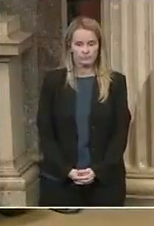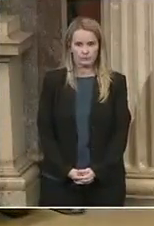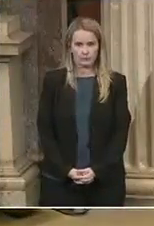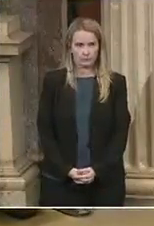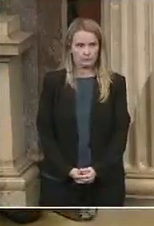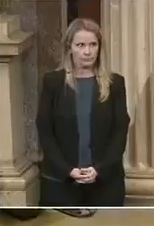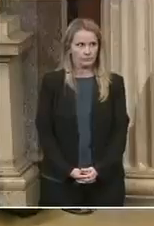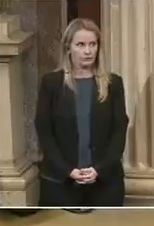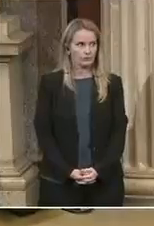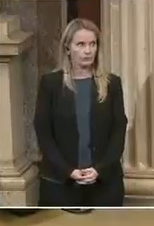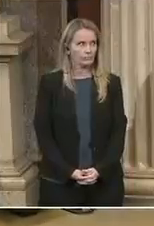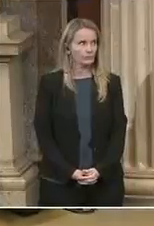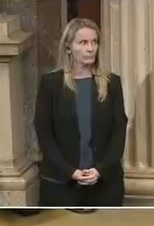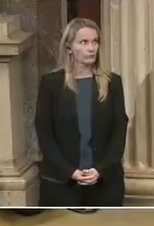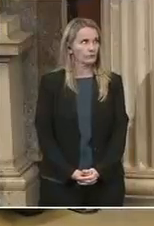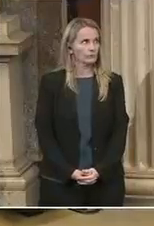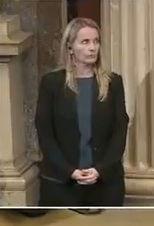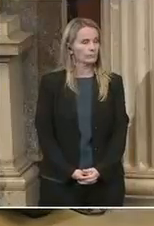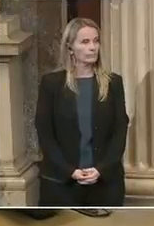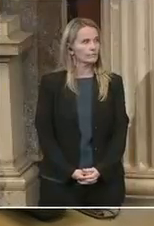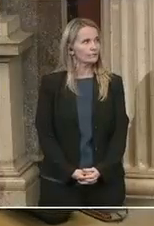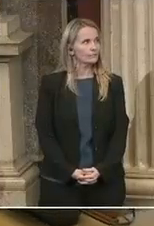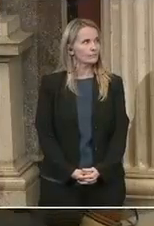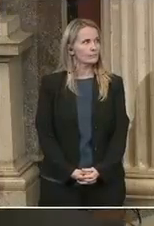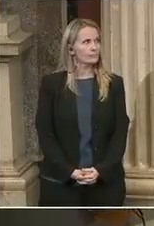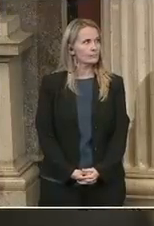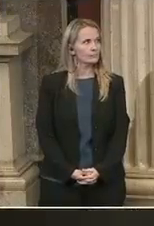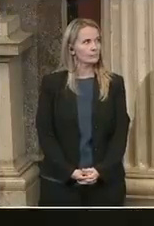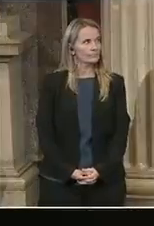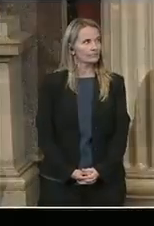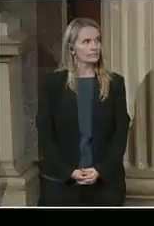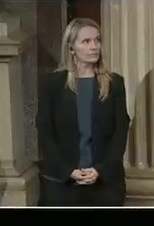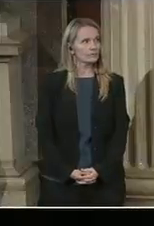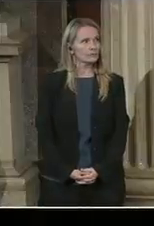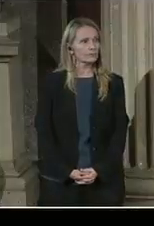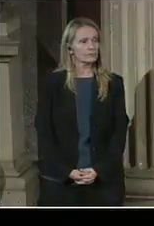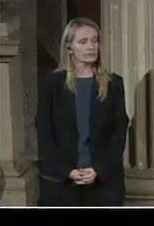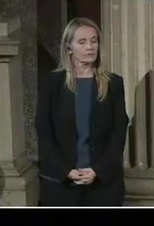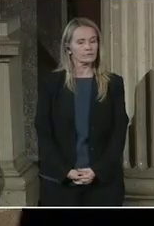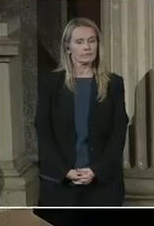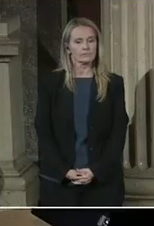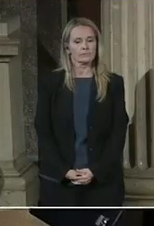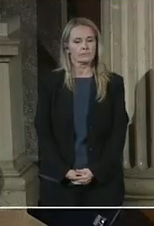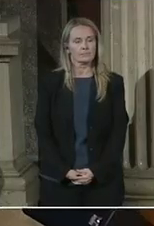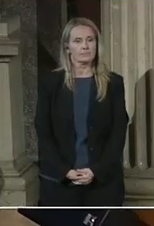und nicht abgesetzt er Christop schönb bitte um Vergebung sagt der Wiener Erzbischof in Richtung der betrof